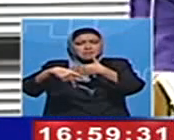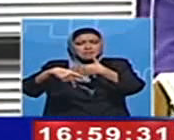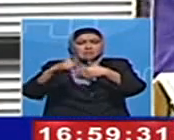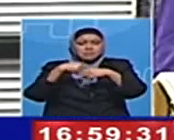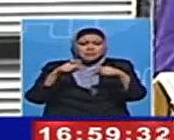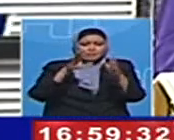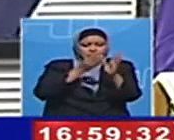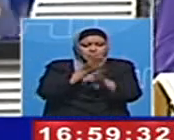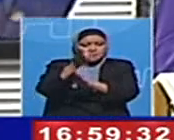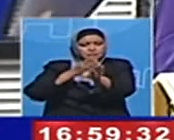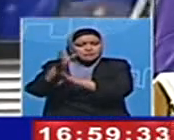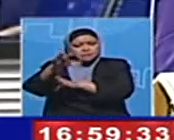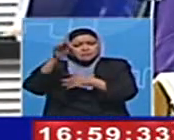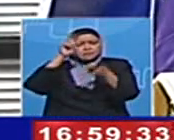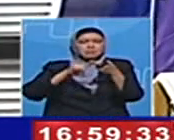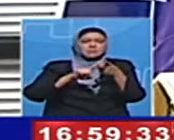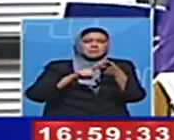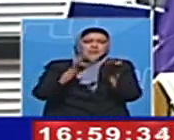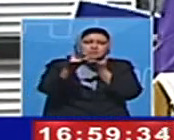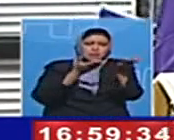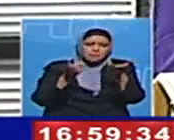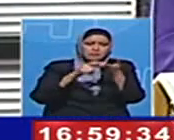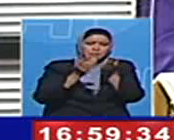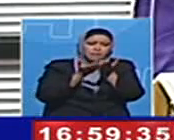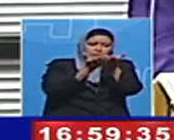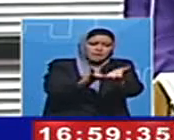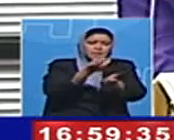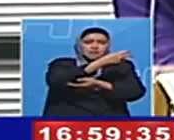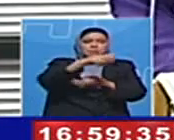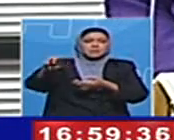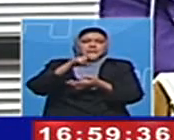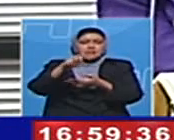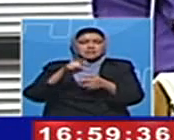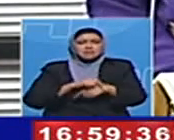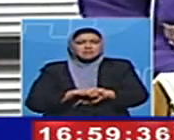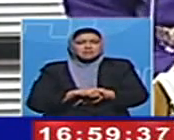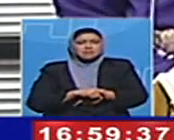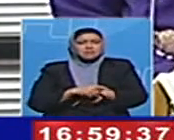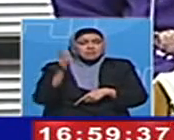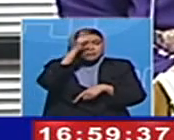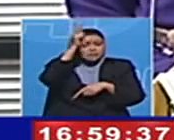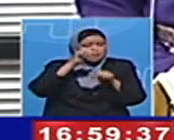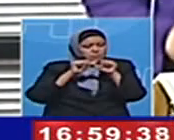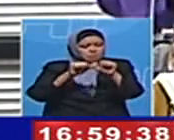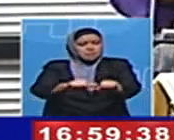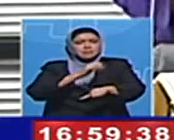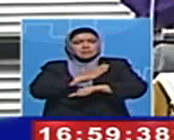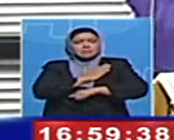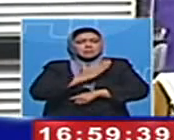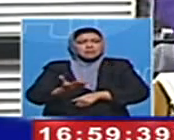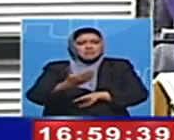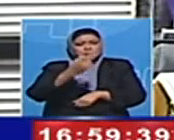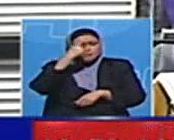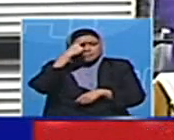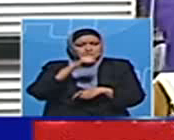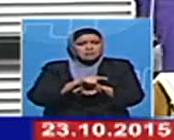terpilih seperti hospitaliti perkapalan dan pengangkutan tuan yang di-pertua kerajaan terus komited dengan